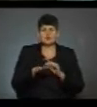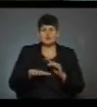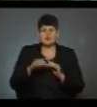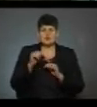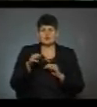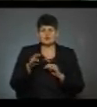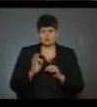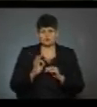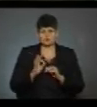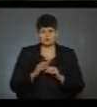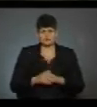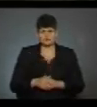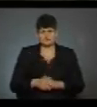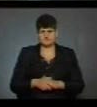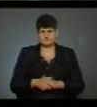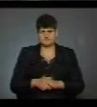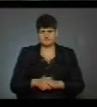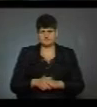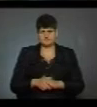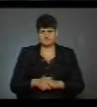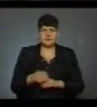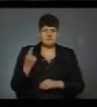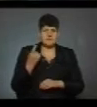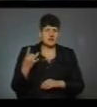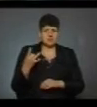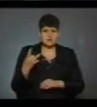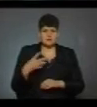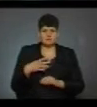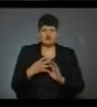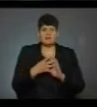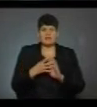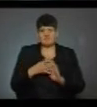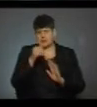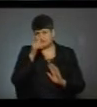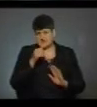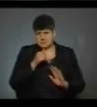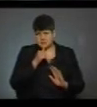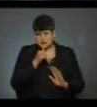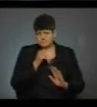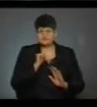складі оркестру. Перший раз я був 9 місяців,